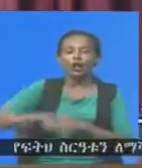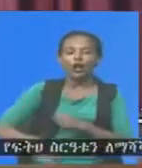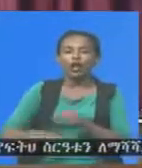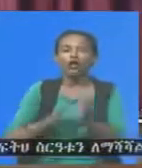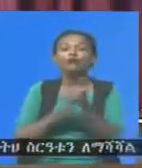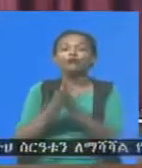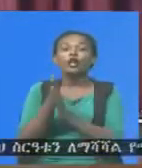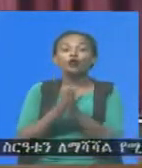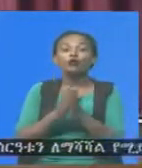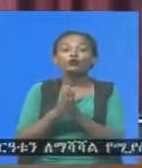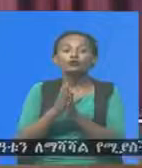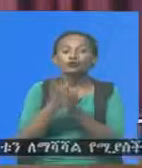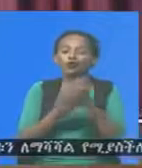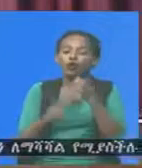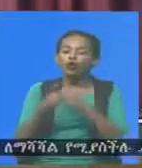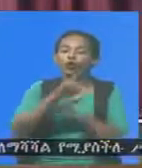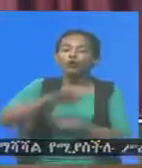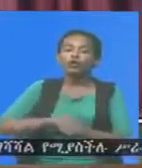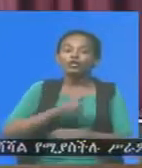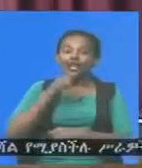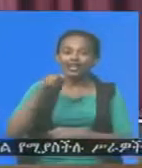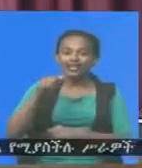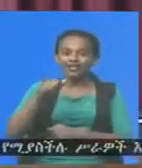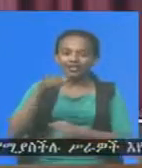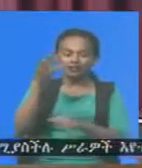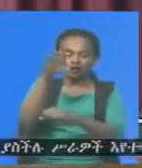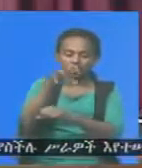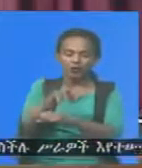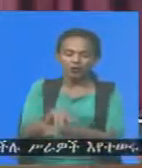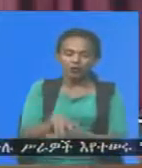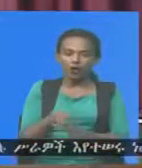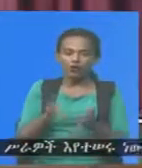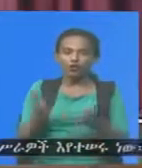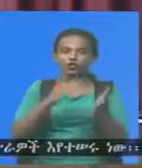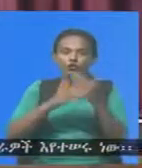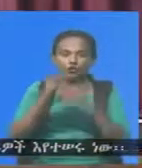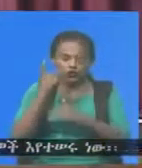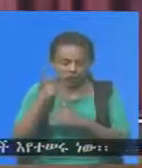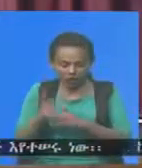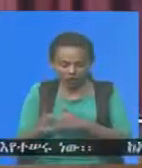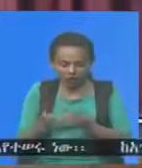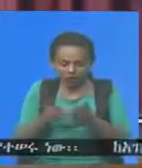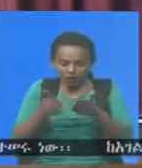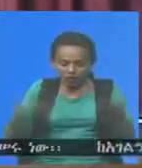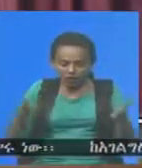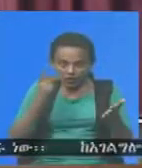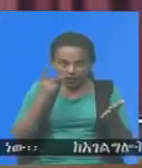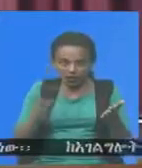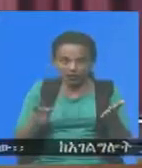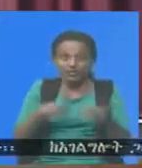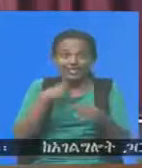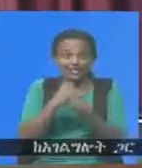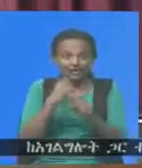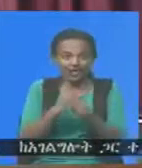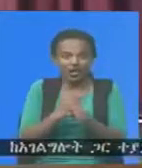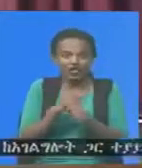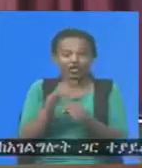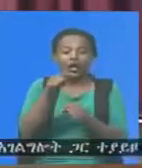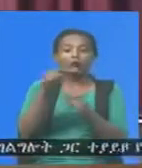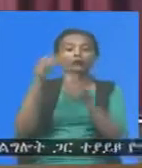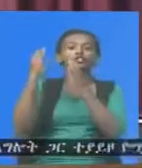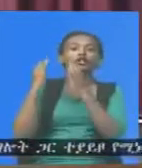እንዳይቀር ጣልቃ የገባን ክፍተት እያየን እየሰራን የግል ሴክተሩ ያመሸከም